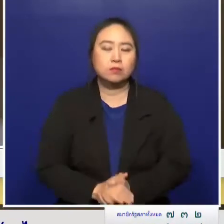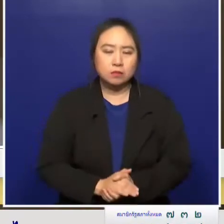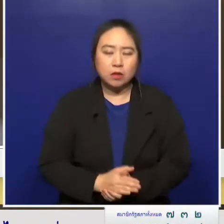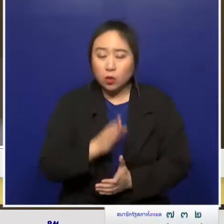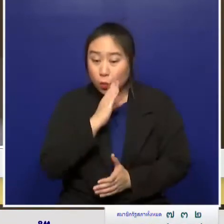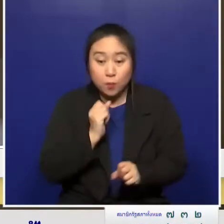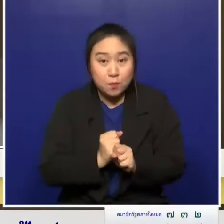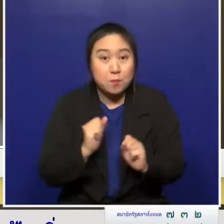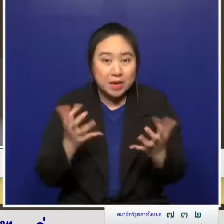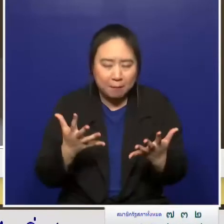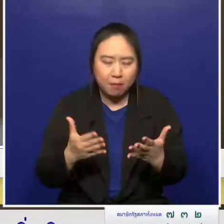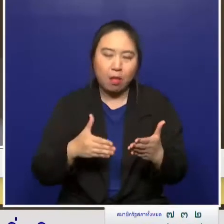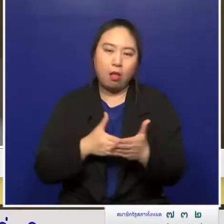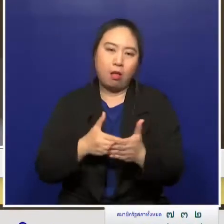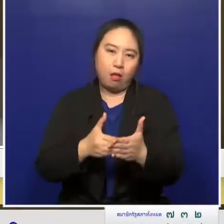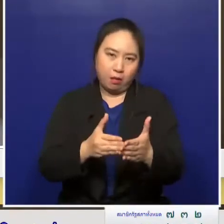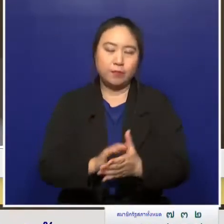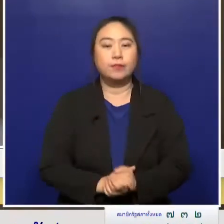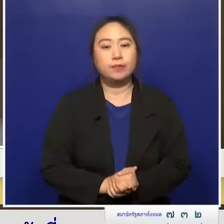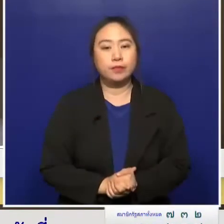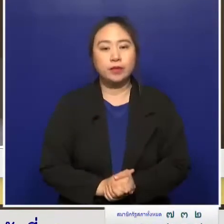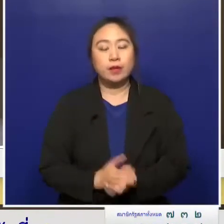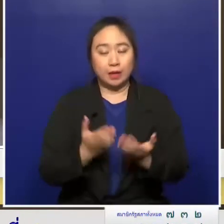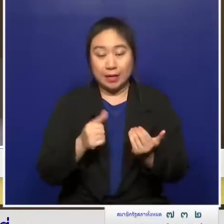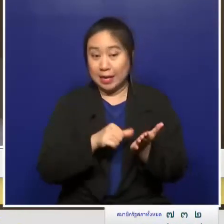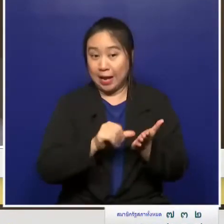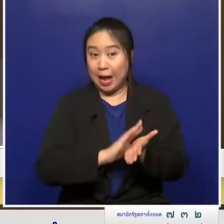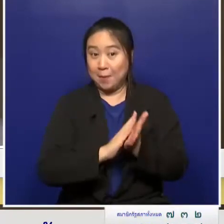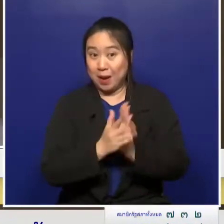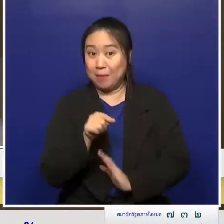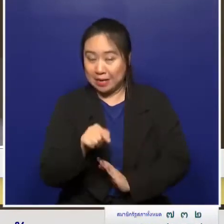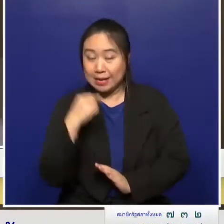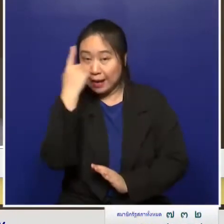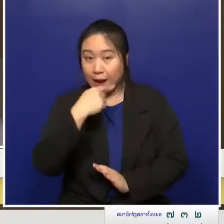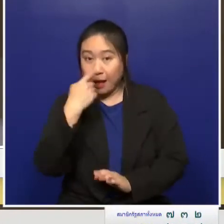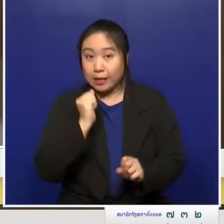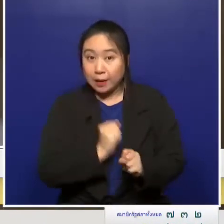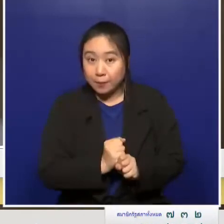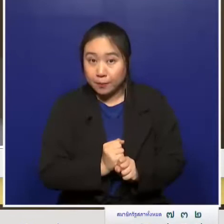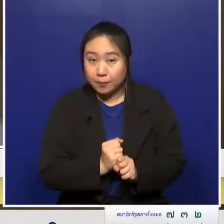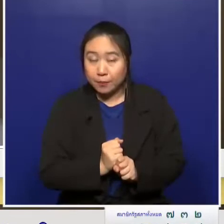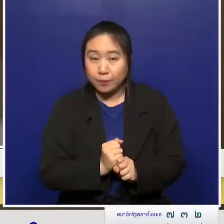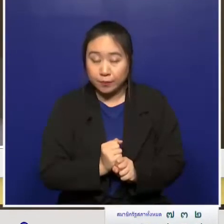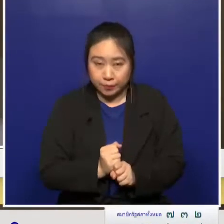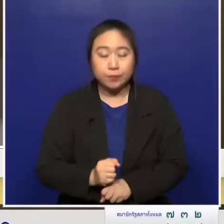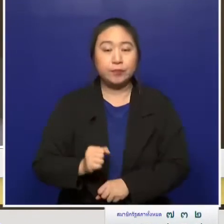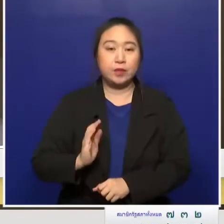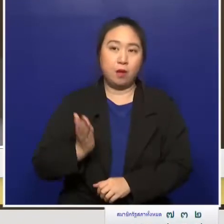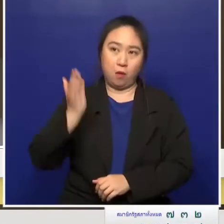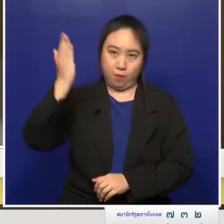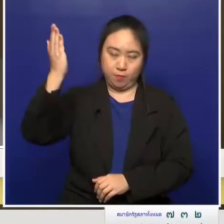ได้การปฏิรูปดังกล่าวปฏิรูปโดยใครปฏิรูปโดยองค์พระประมุ